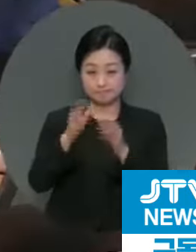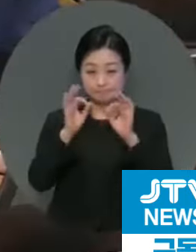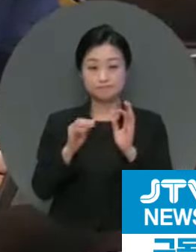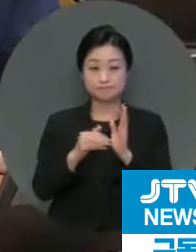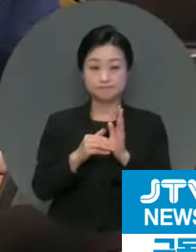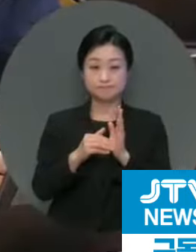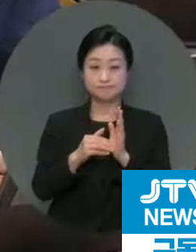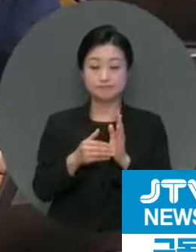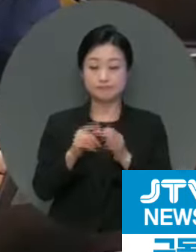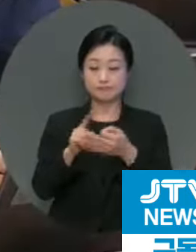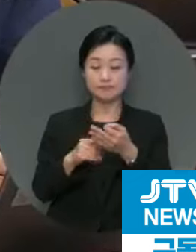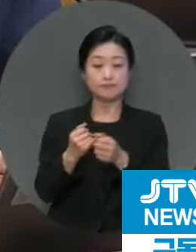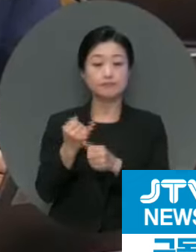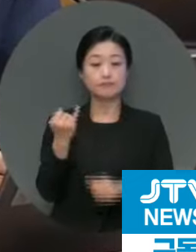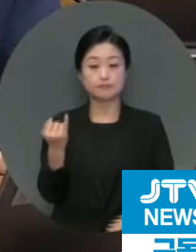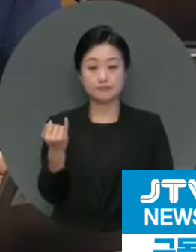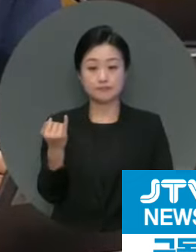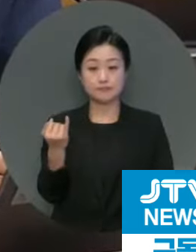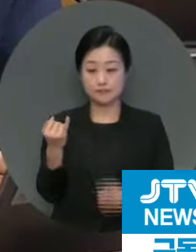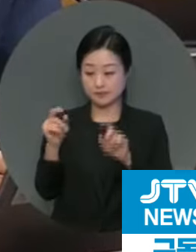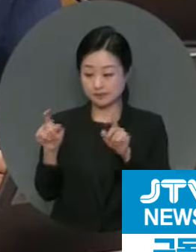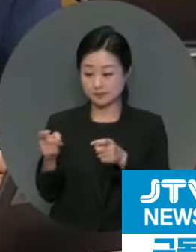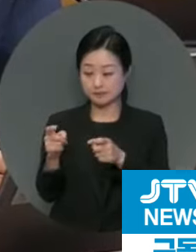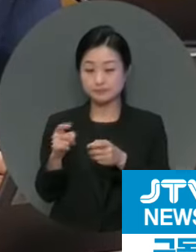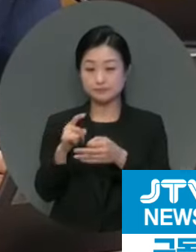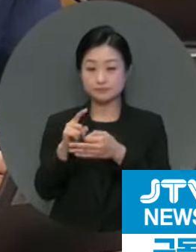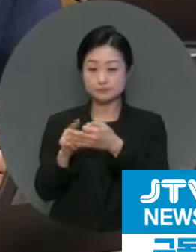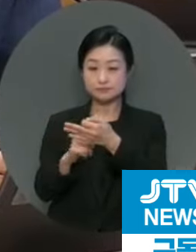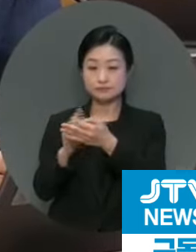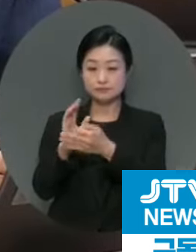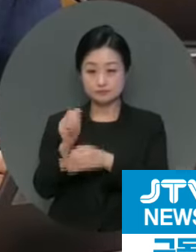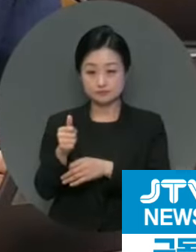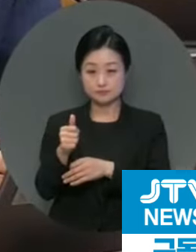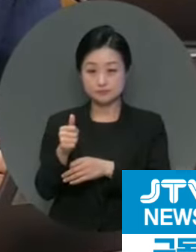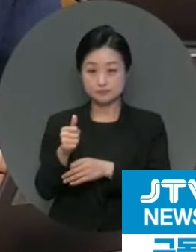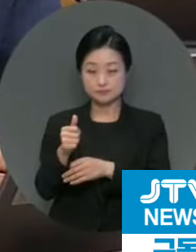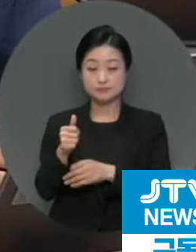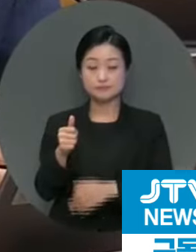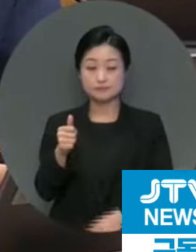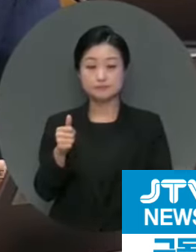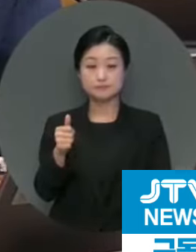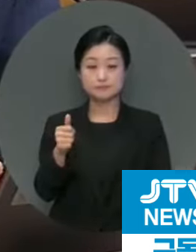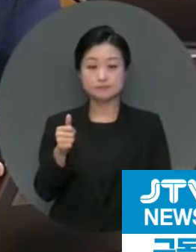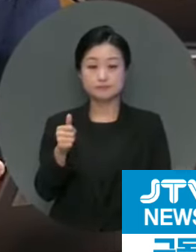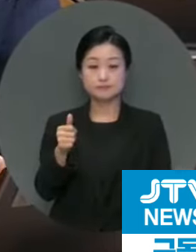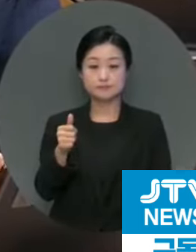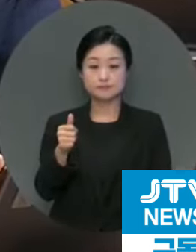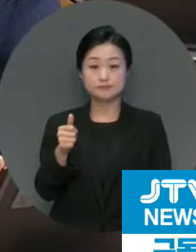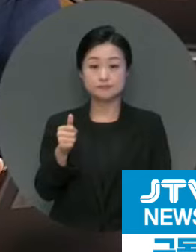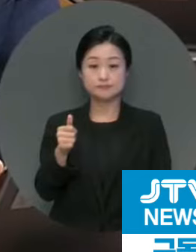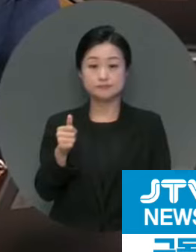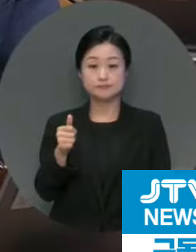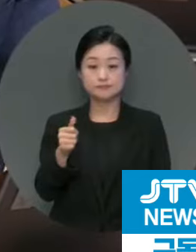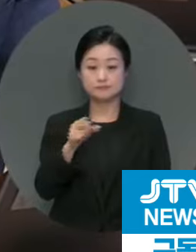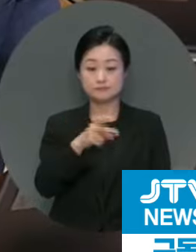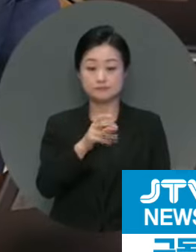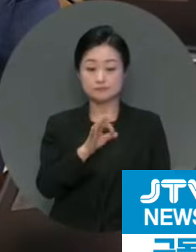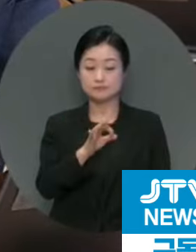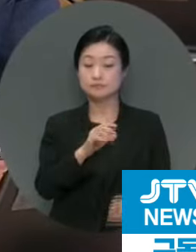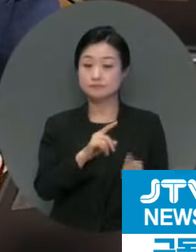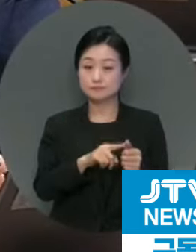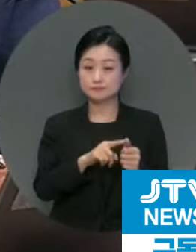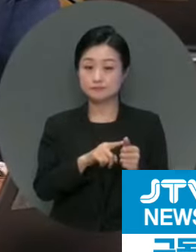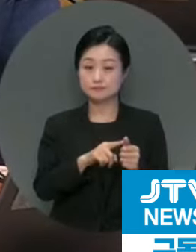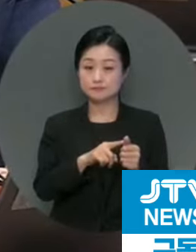봤습니다. 예, 거기 이제 김건희 여사님, 가로열고 윤석열 대통령, 김건희 여사 같은데, 명태윤